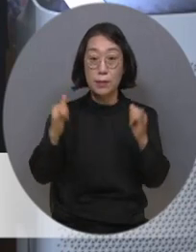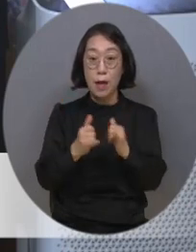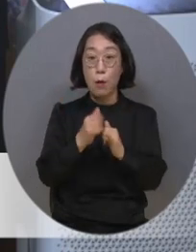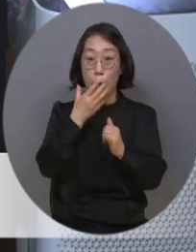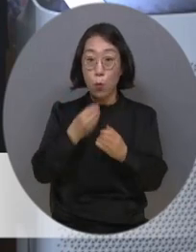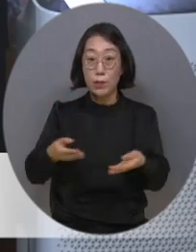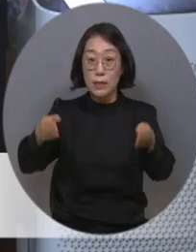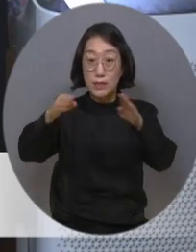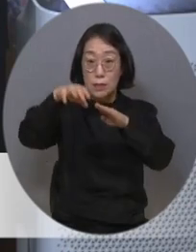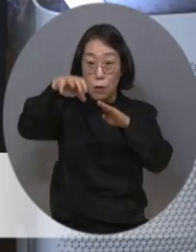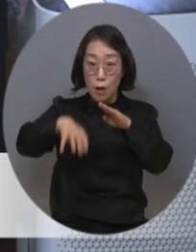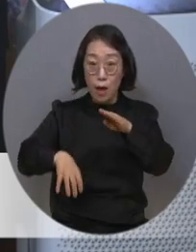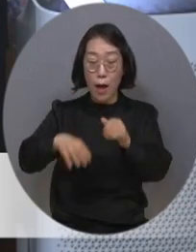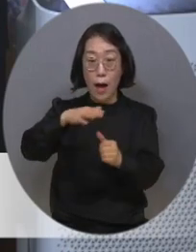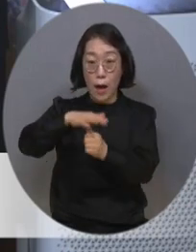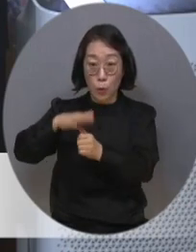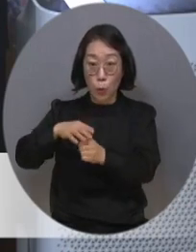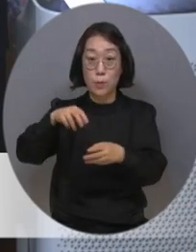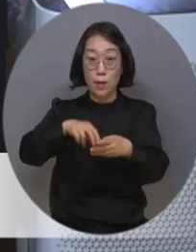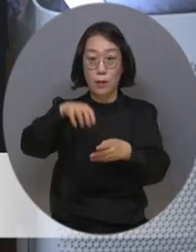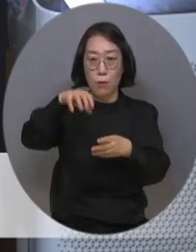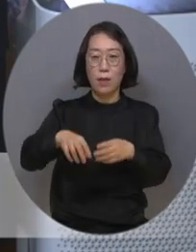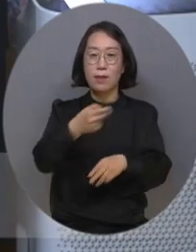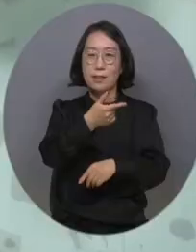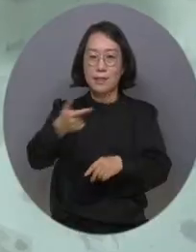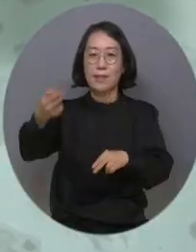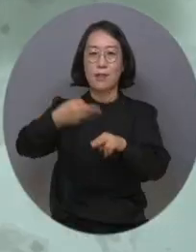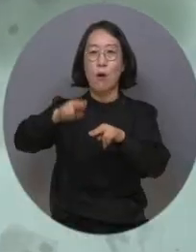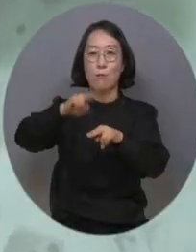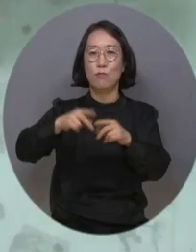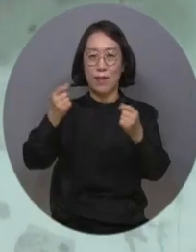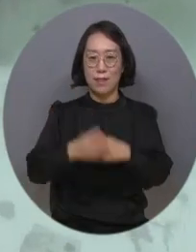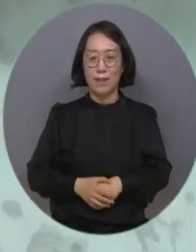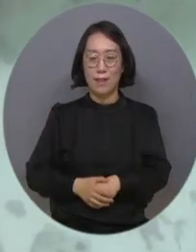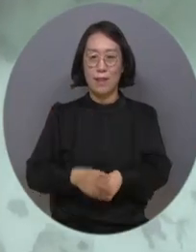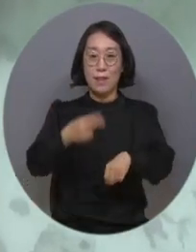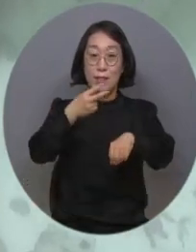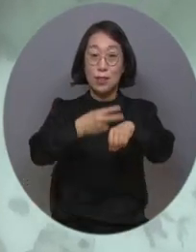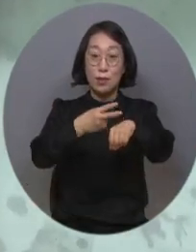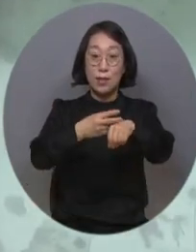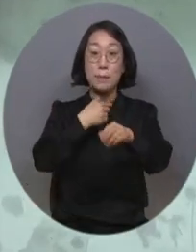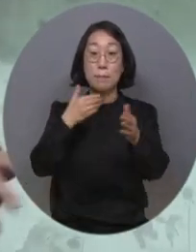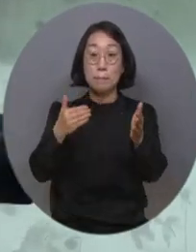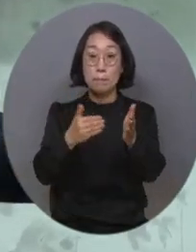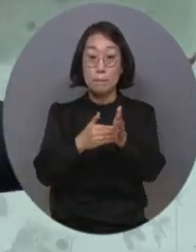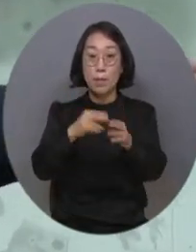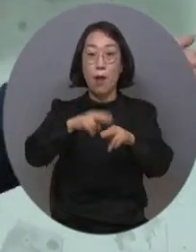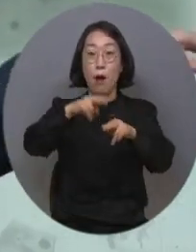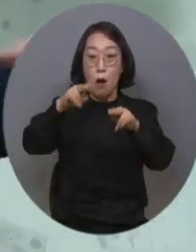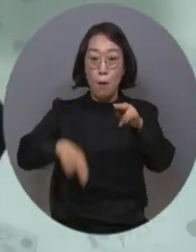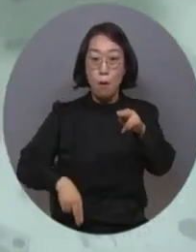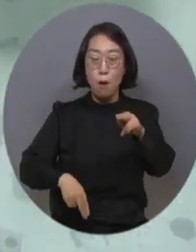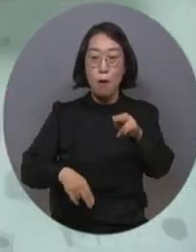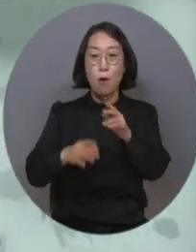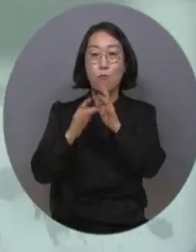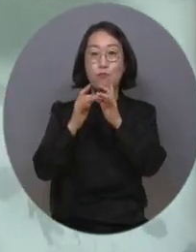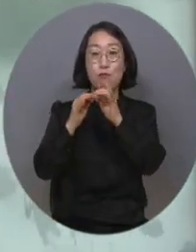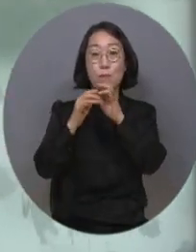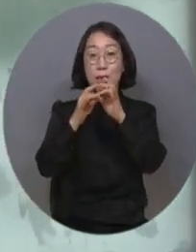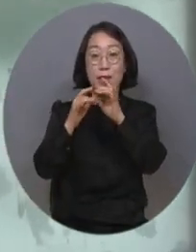지역아동센터 애들한테는 진짜 큰 큰 선물인 것 같습니다 교장 선생님으로 은퇴 후 풀필이 연주로